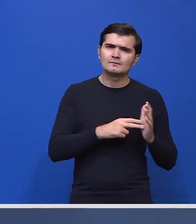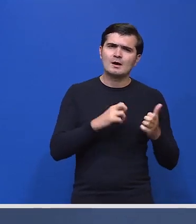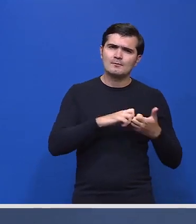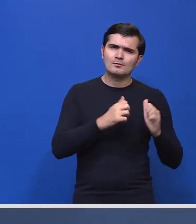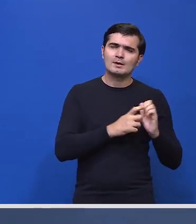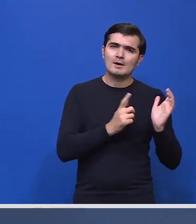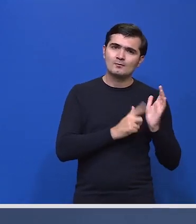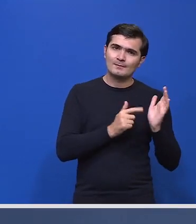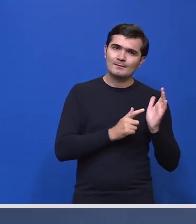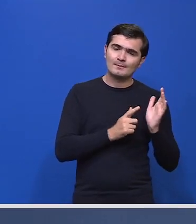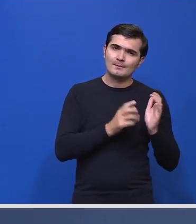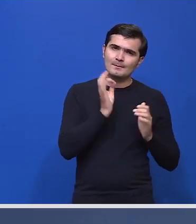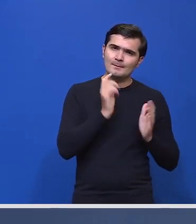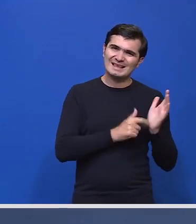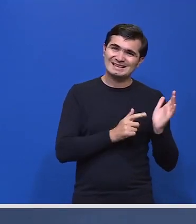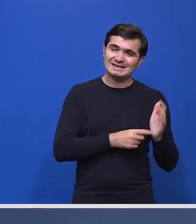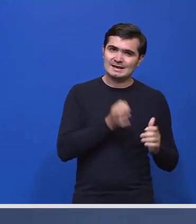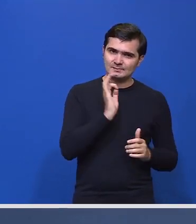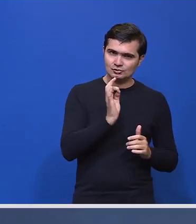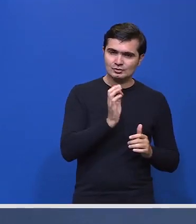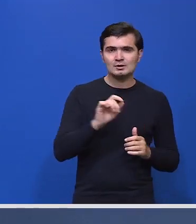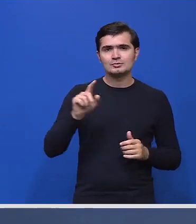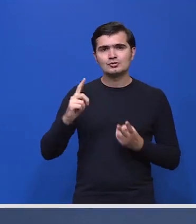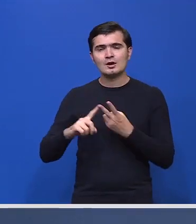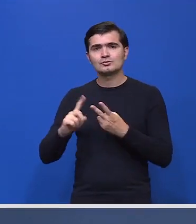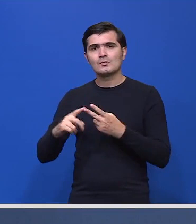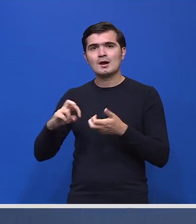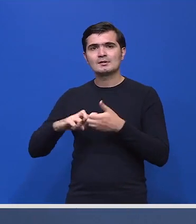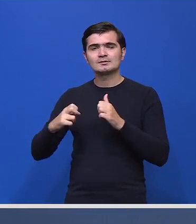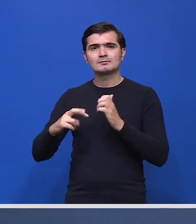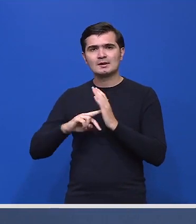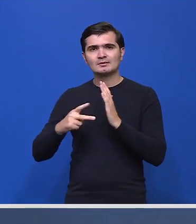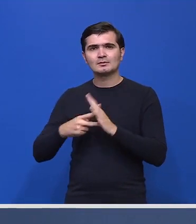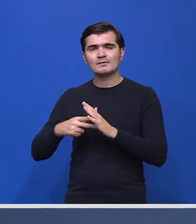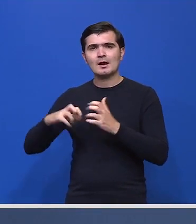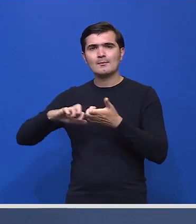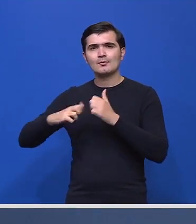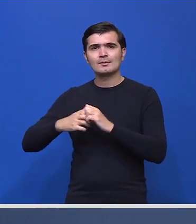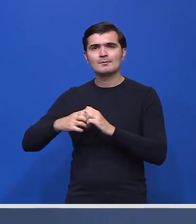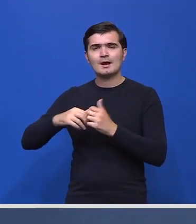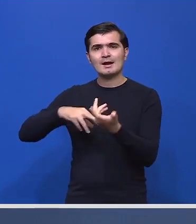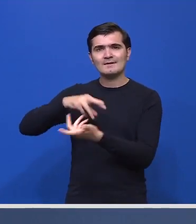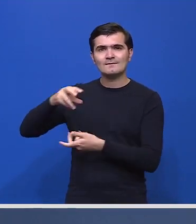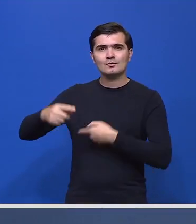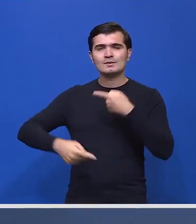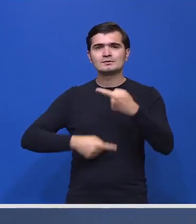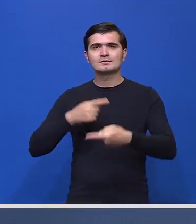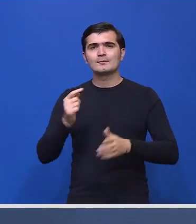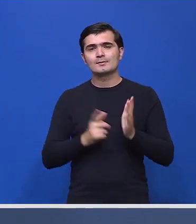pensiilor speciale și a reformei sistemului de pensii. Eu zic să